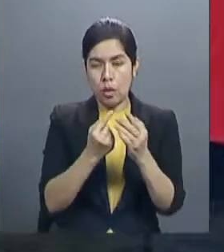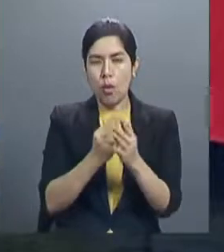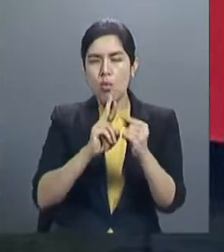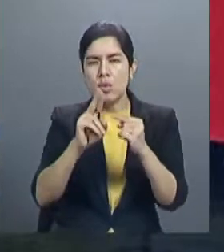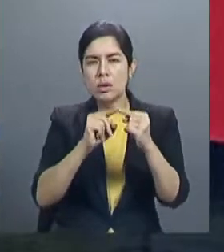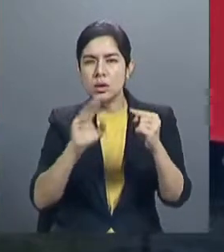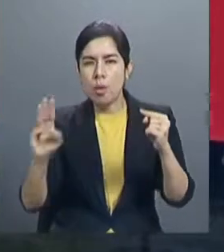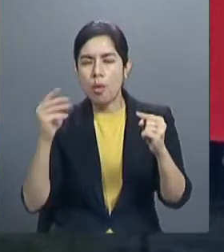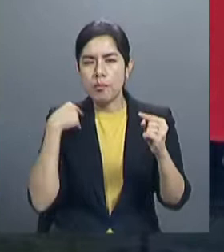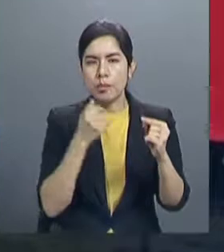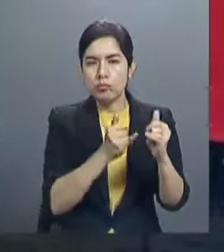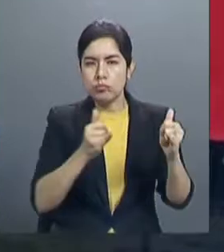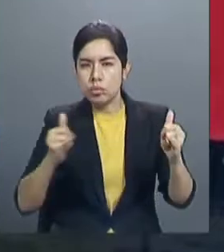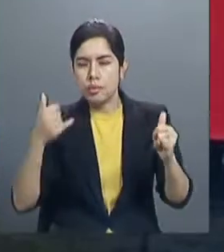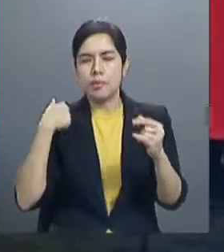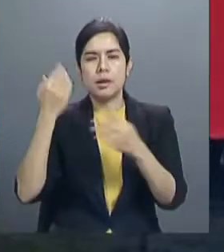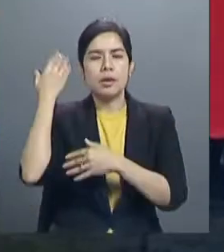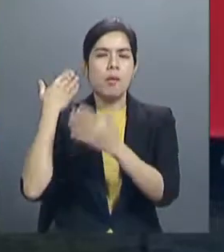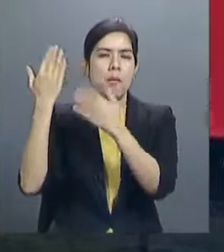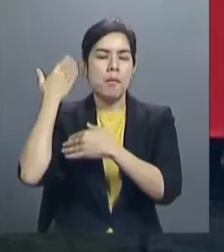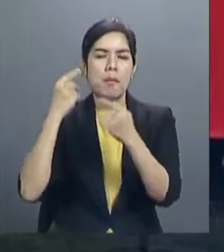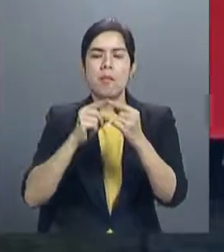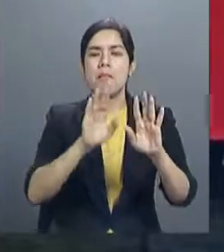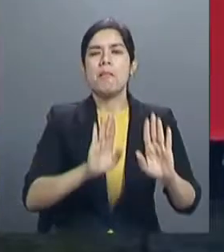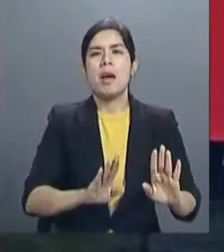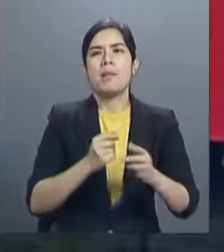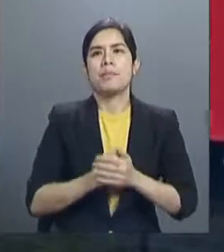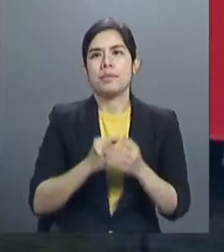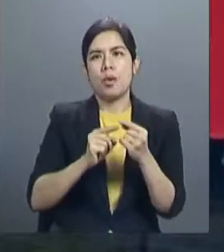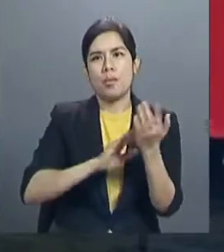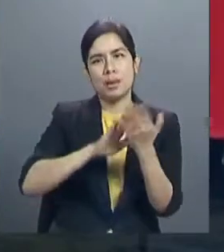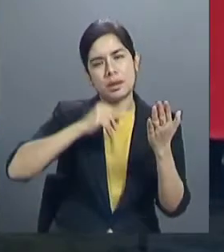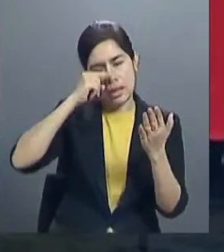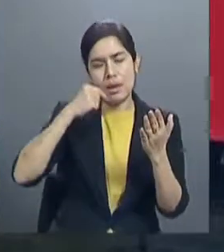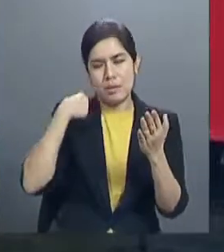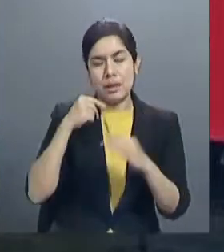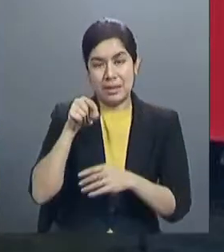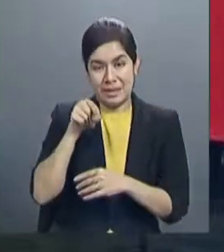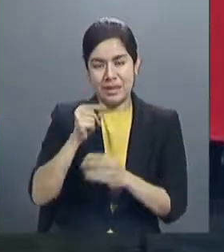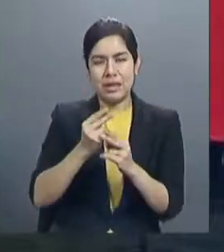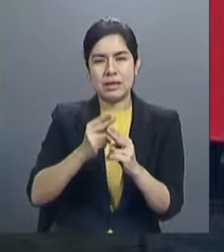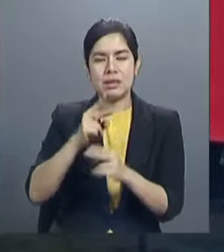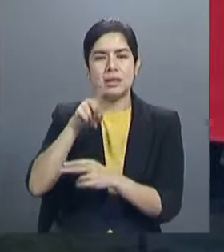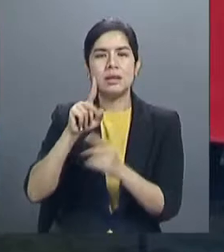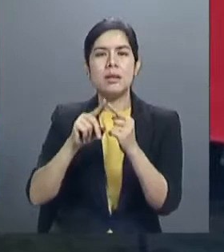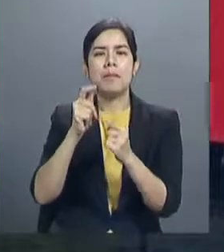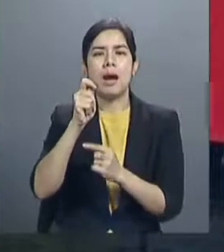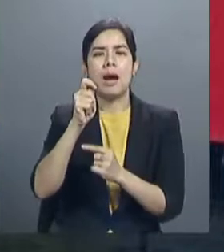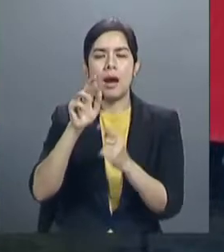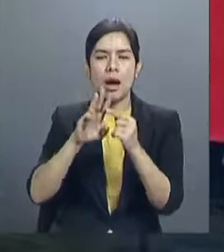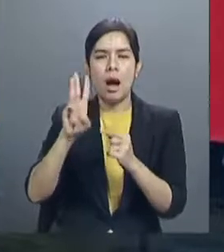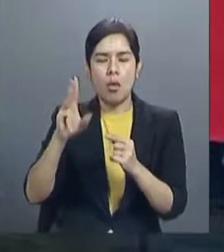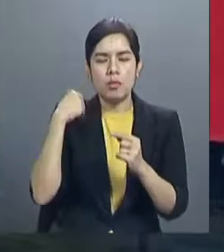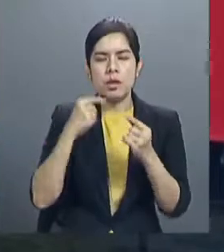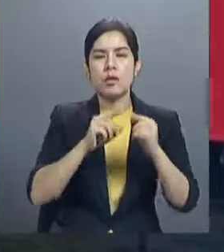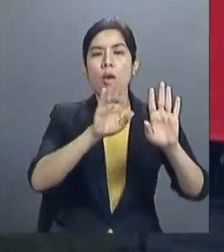มาล่อแบบโบราณล่อแบบดินไทยในประเทศไทยก็คงหลงเหลืออยู่บนปะอาวที่ยังคงอนุรักษ์และก็ล่อแบบโบ